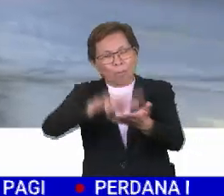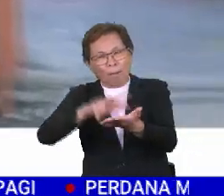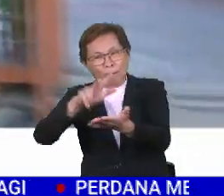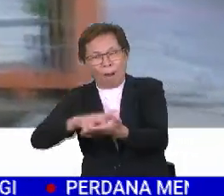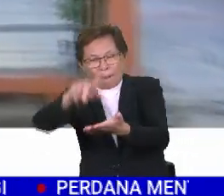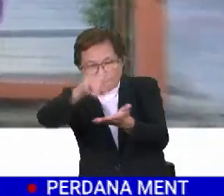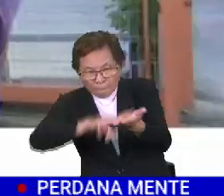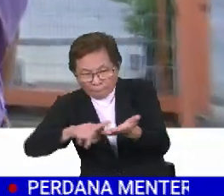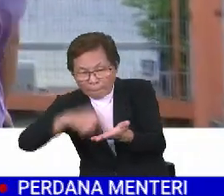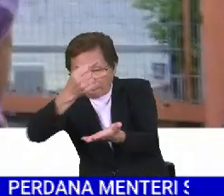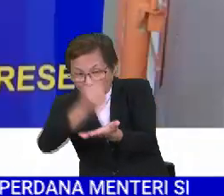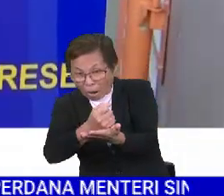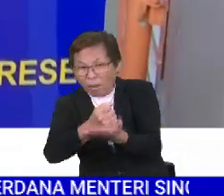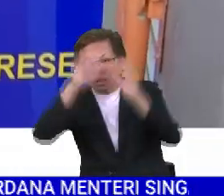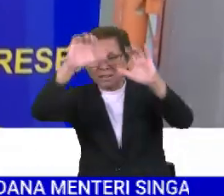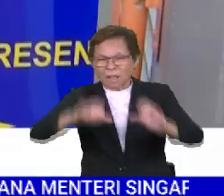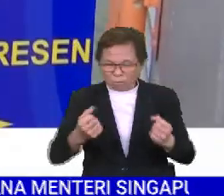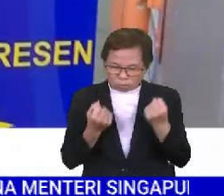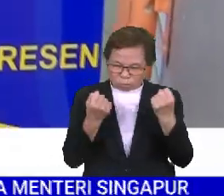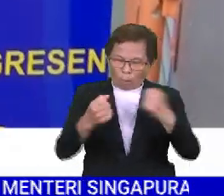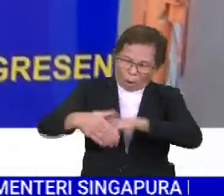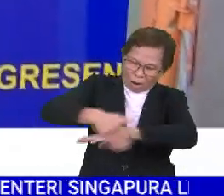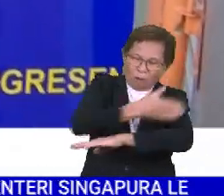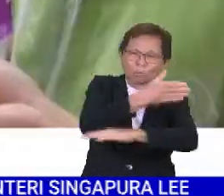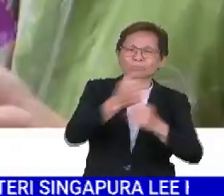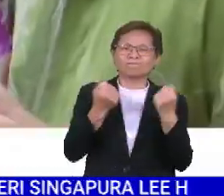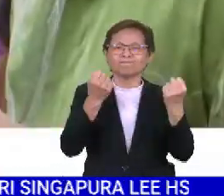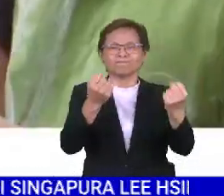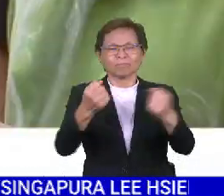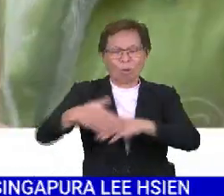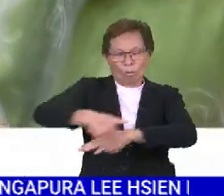penguatkuasaan pemeriksaan imigresen secara pandu lalu tersebut.